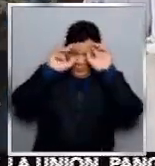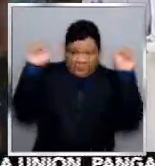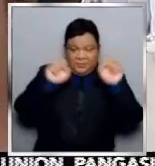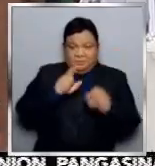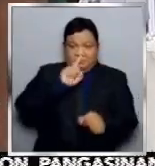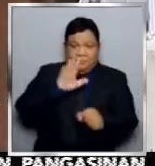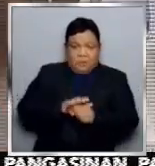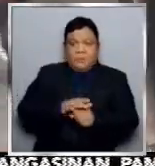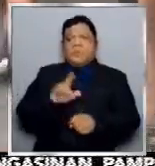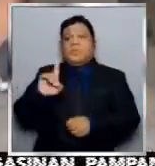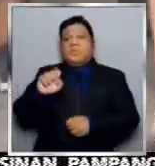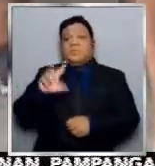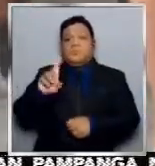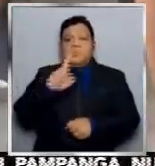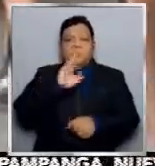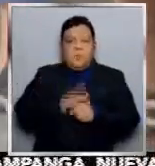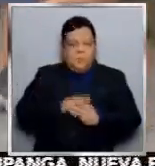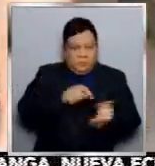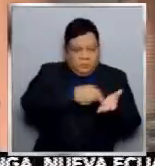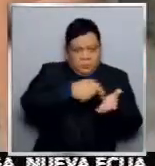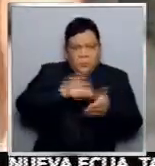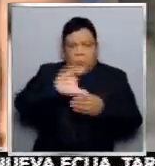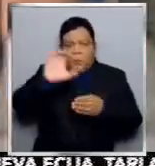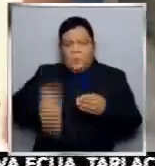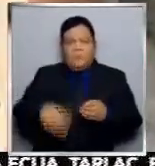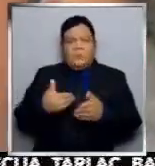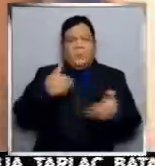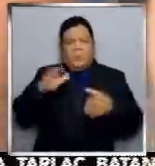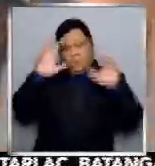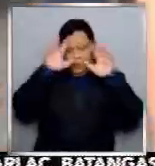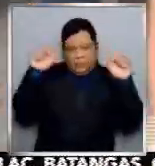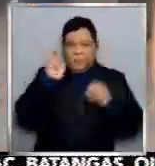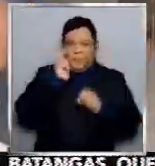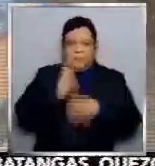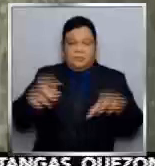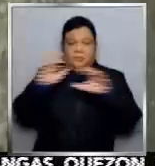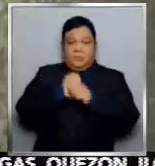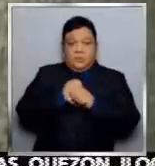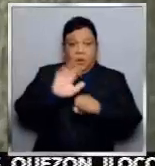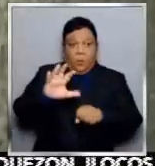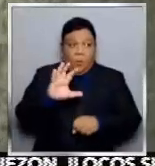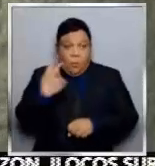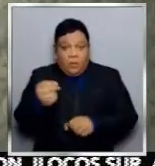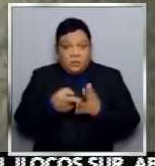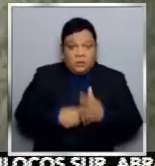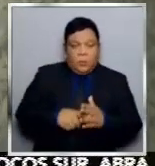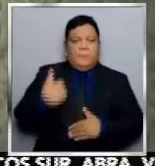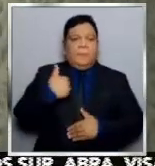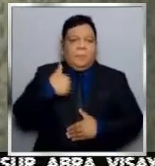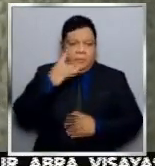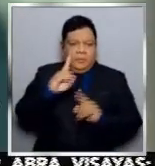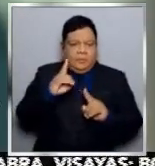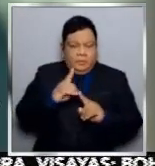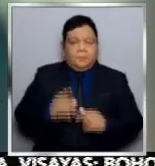bago bumaba sa pwesto ang Pangulo. Pero wala pang petsa ng umpisa ng pamamahagi. Sa isang panayam, sinabi ni